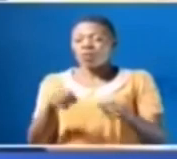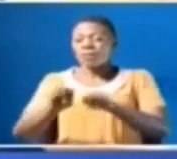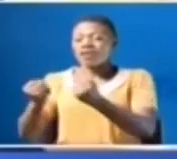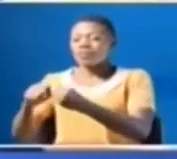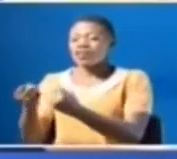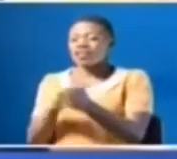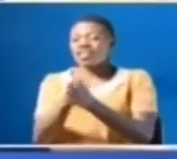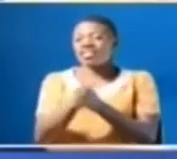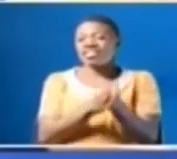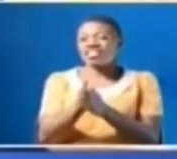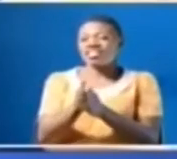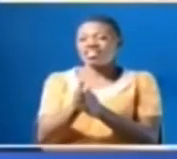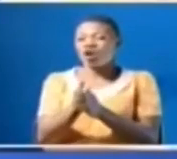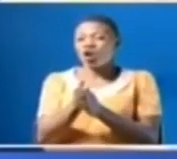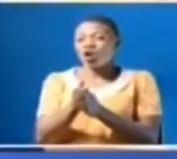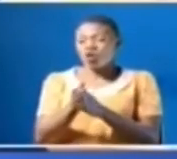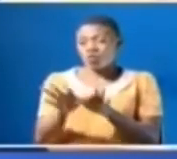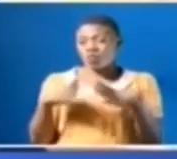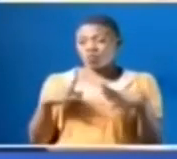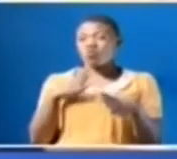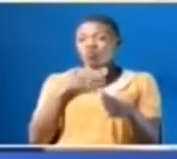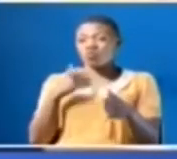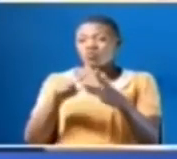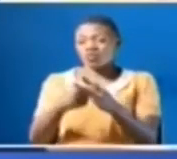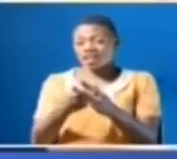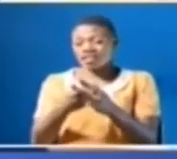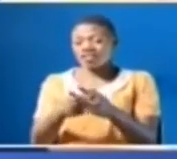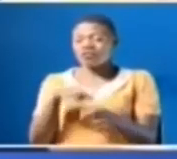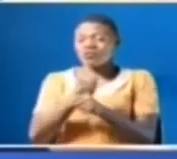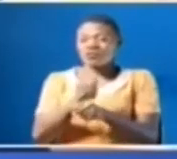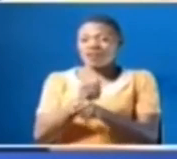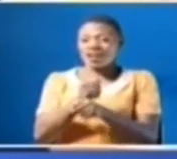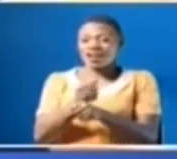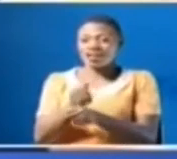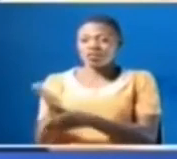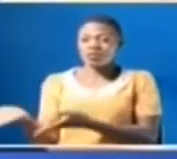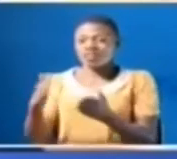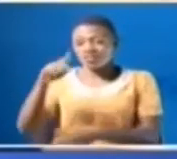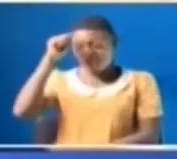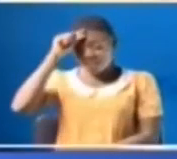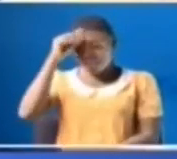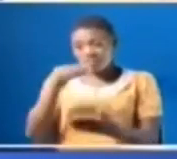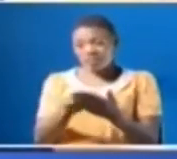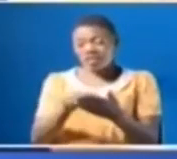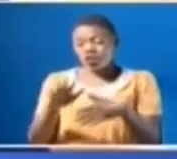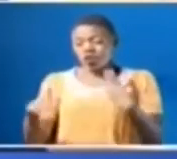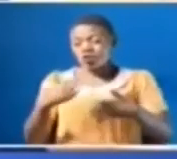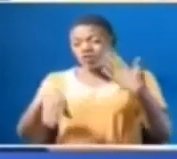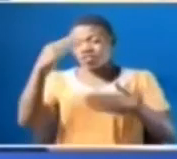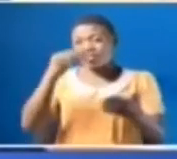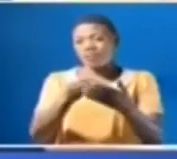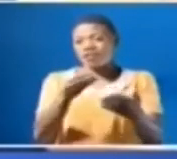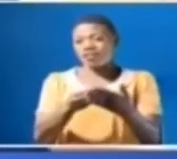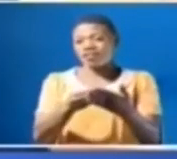wanasema kujiingiza na kufanya nini, na kufanya kazi ambayo italetea serikali pesa ama vyuo vikuu pesa.